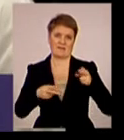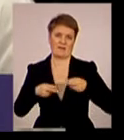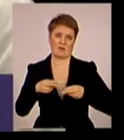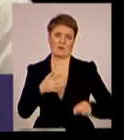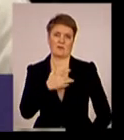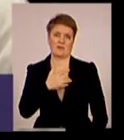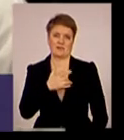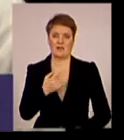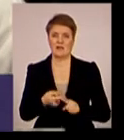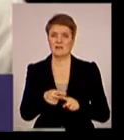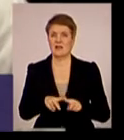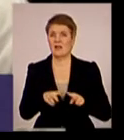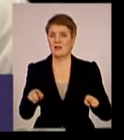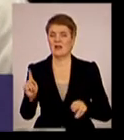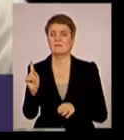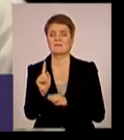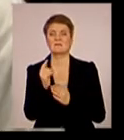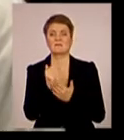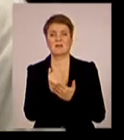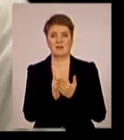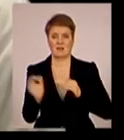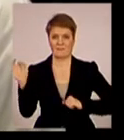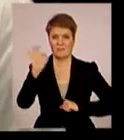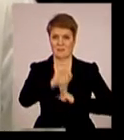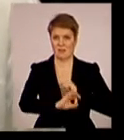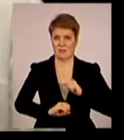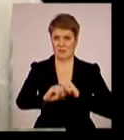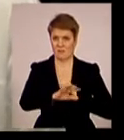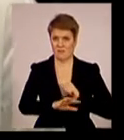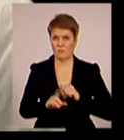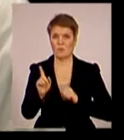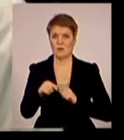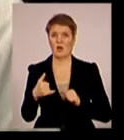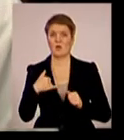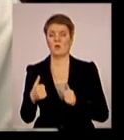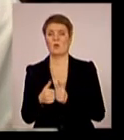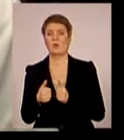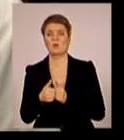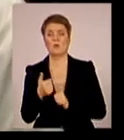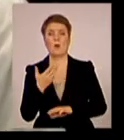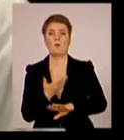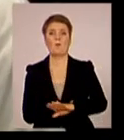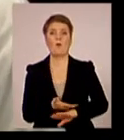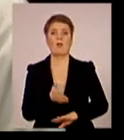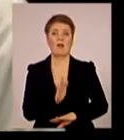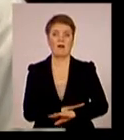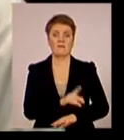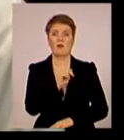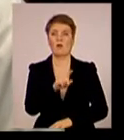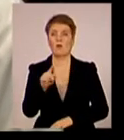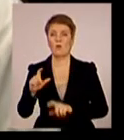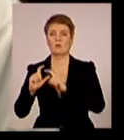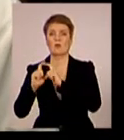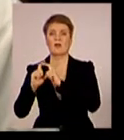є майже як стандарт в Західній Європі, і навіть в наших найближчих сусідів у поляків, кожна клініка